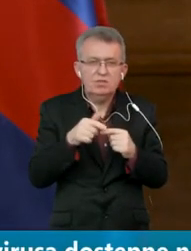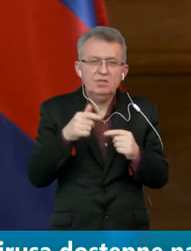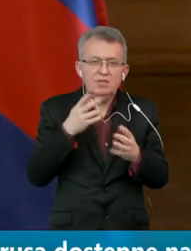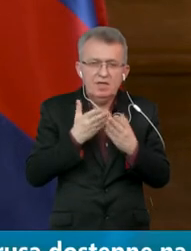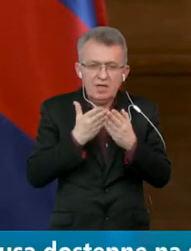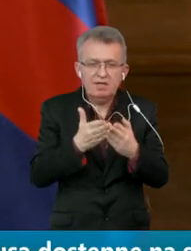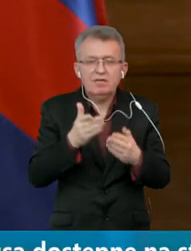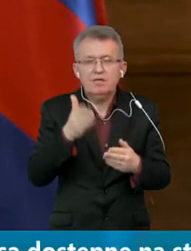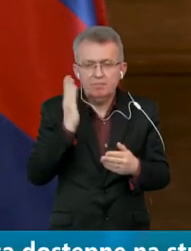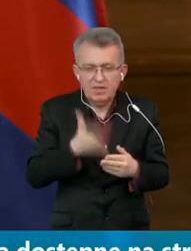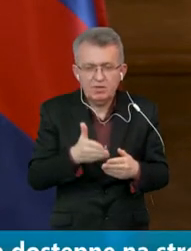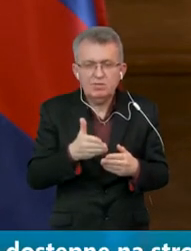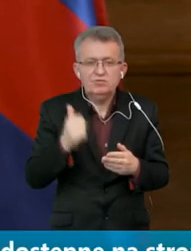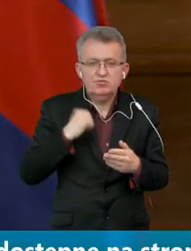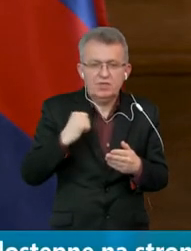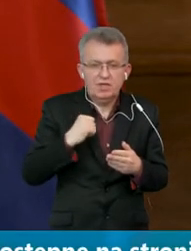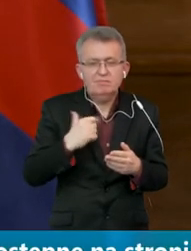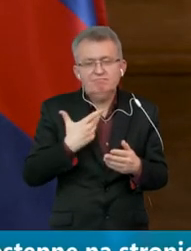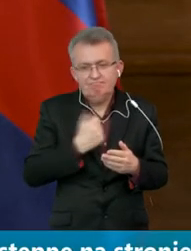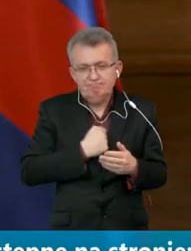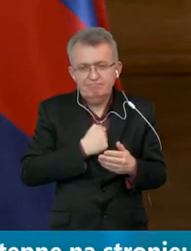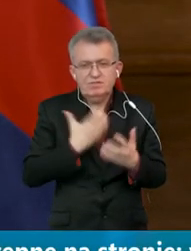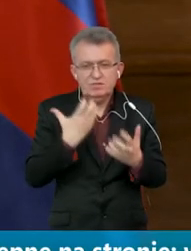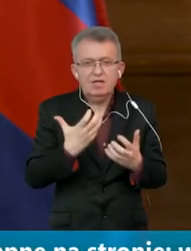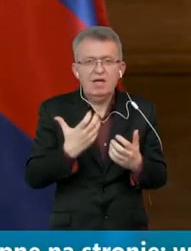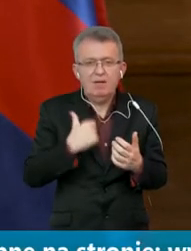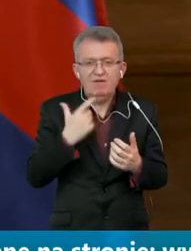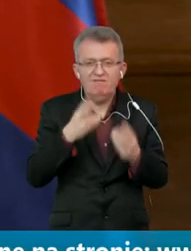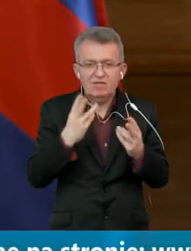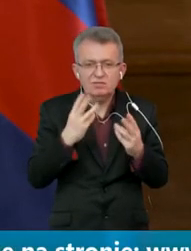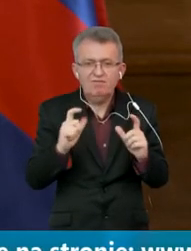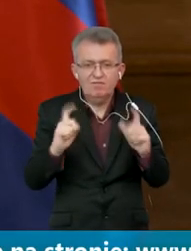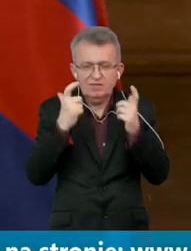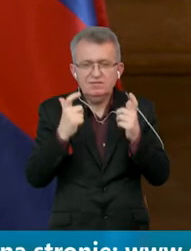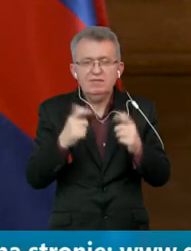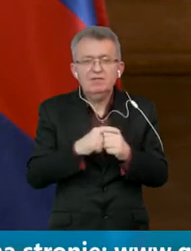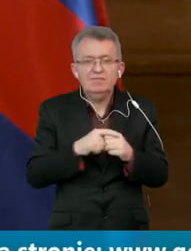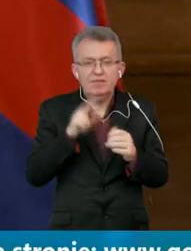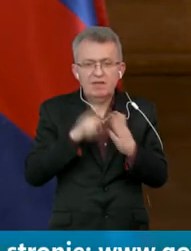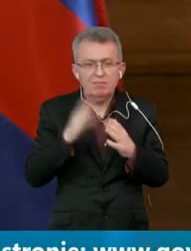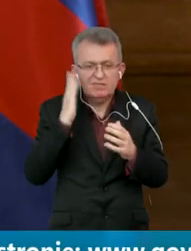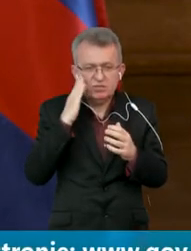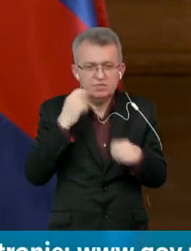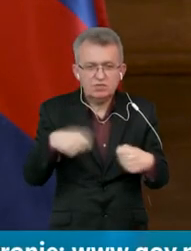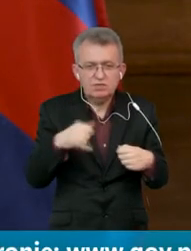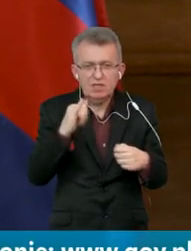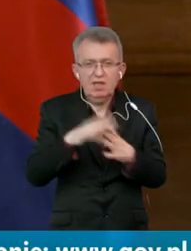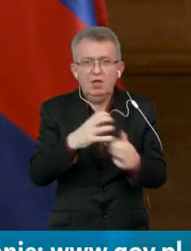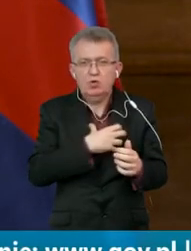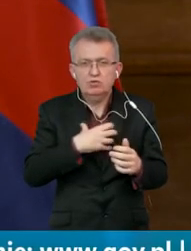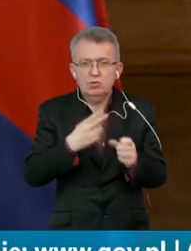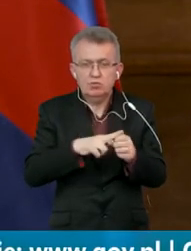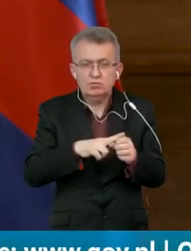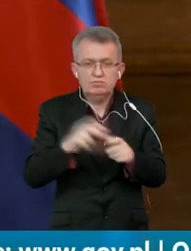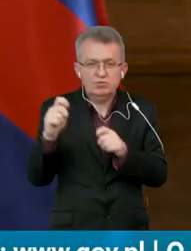regaty się wydarzą, czekamy na to z utęsknieniem. Myślę, że to będzie ważne wydarzenie i dla mieszkańców Szczecina, i dla gości, którzy też do